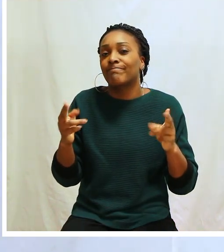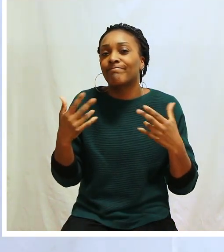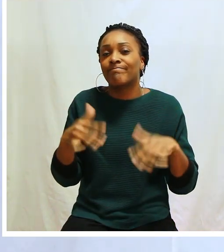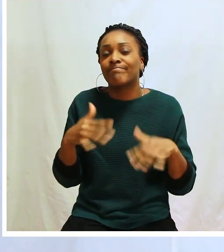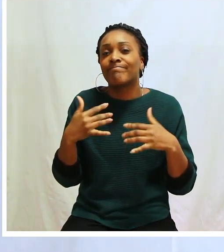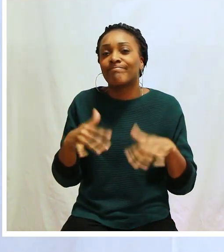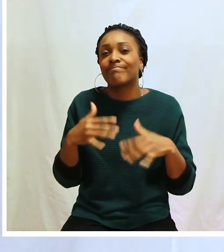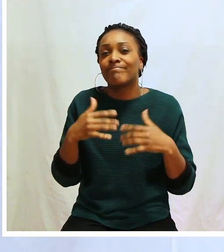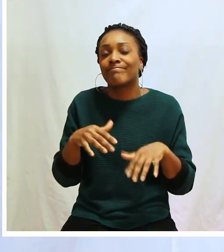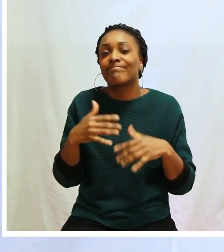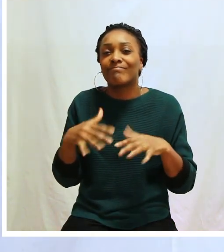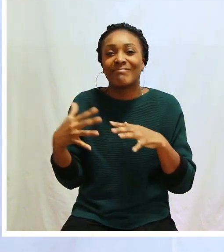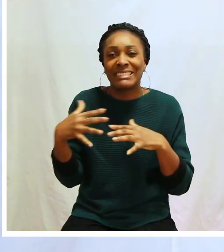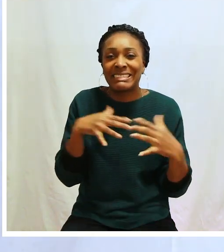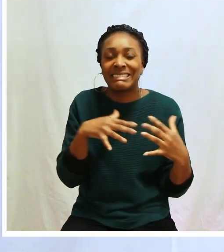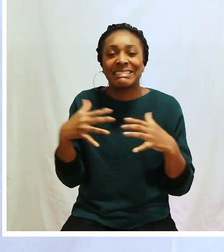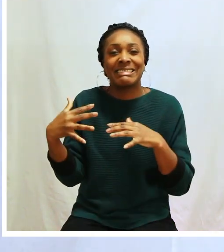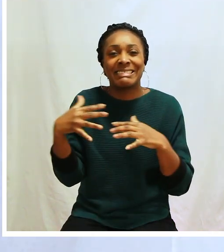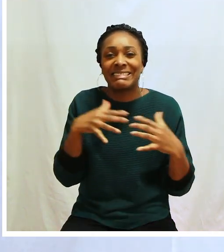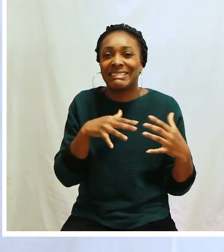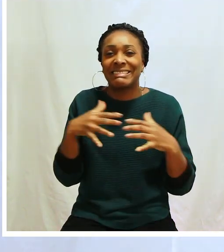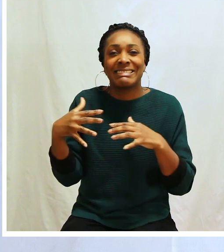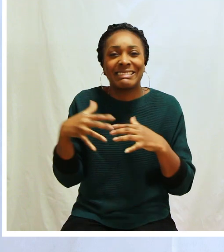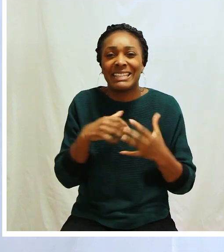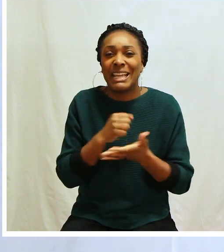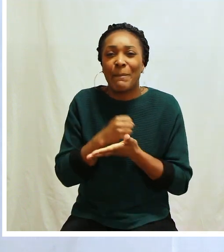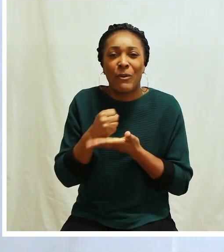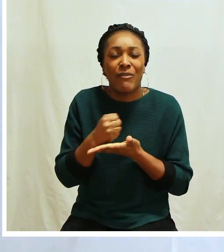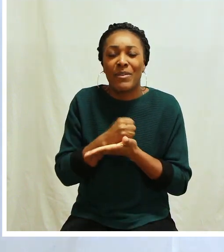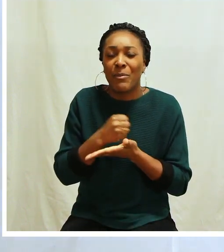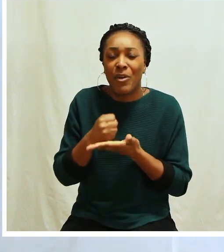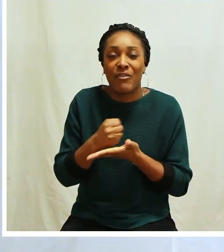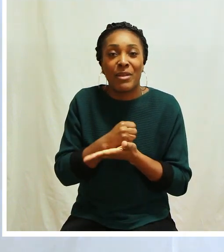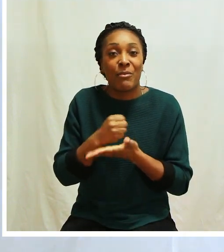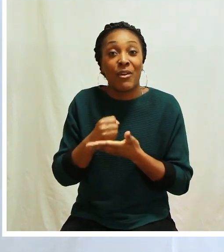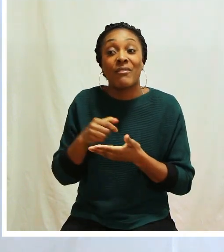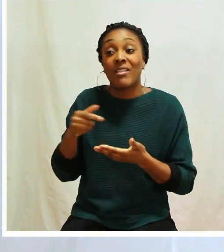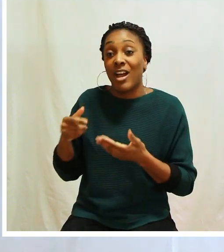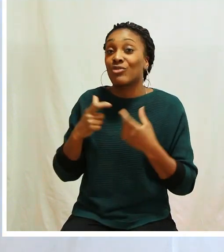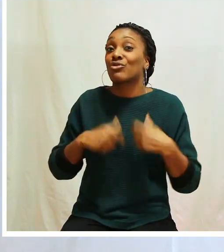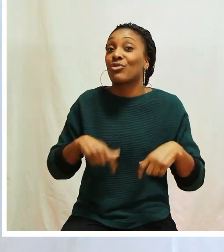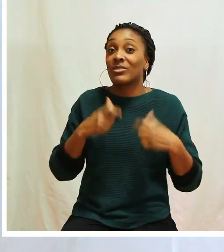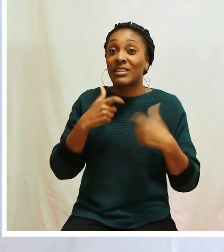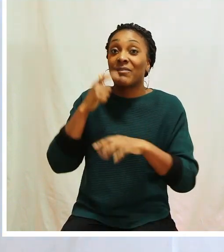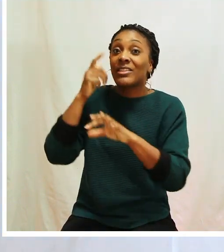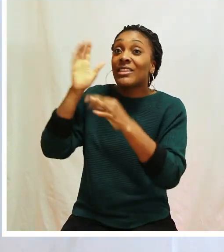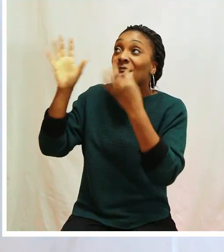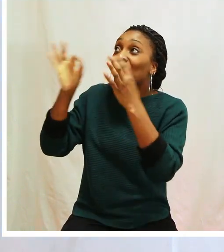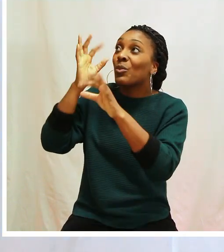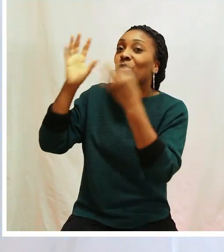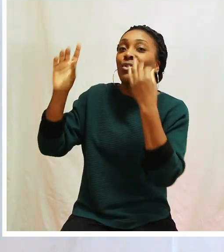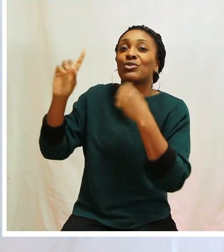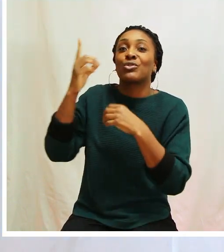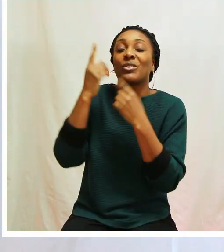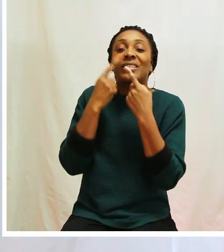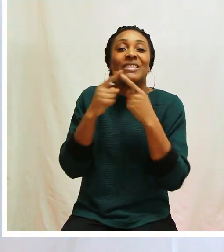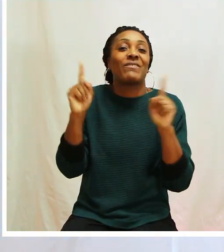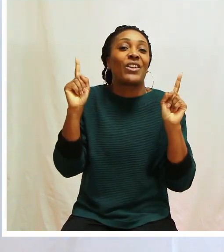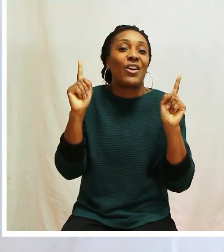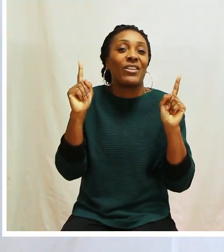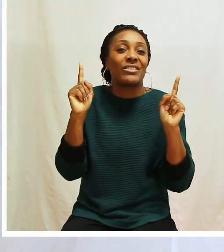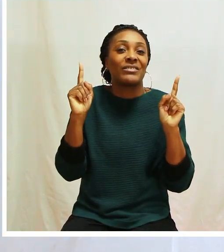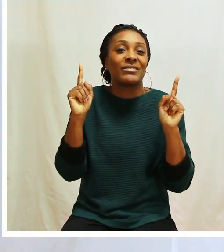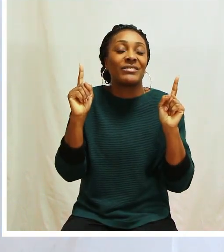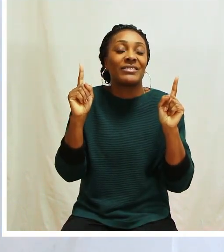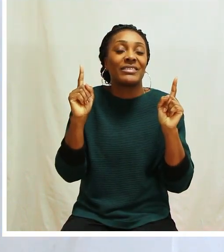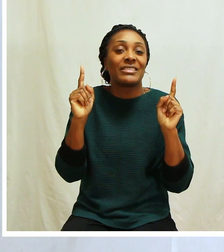va permettre à Joseph de découvrir quelque chose d'une facette de Dieu qu'il n'a pas connue jusque-là. C'est la facette